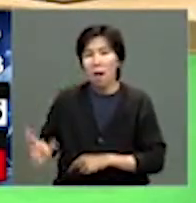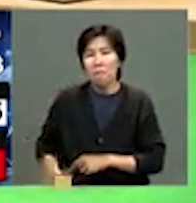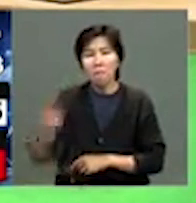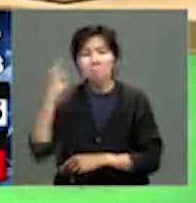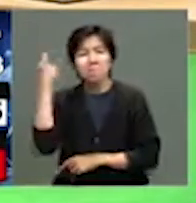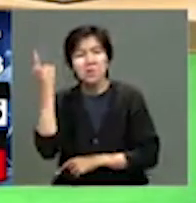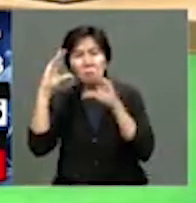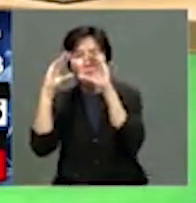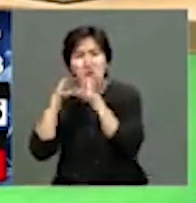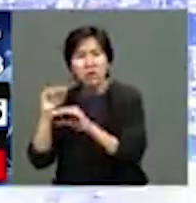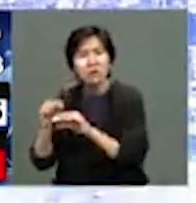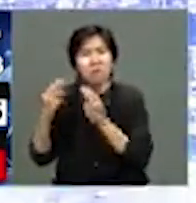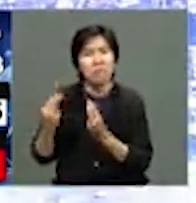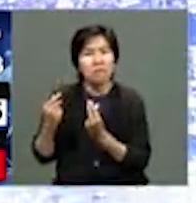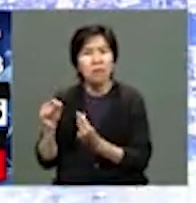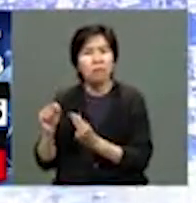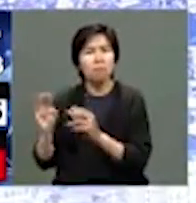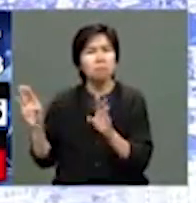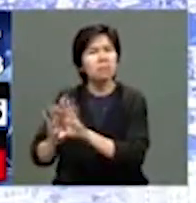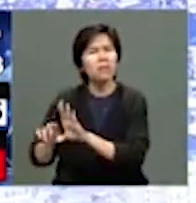อธิบายความแตกต่างหน่อยฮะการผ่อนปรนให้ดื่มเหล้าในร้านอาหารได้แต่ทำไมถึงยังไม่เปิดให้บริการในส่วนของผับบาร์คาราโอเกะครับกลับก็มี2ประเด็นนะครับประเด็นที่หนึ่งผับบาร์คาราโอเกะเนี่ยเป็นสถานที่ที่เราจัดกลุ่มไว้อยู่ที่มีความเสี่ยงสูงแล้วก็มีการรายงานก่อนหน้านี้มาก่อนแล้วนะครับว่ามีการกลุ่มก็น้องคนที่ติดเชื้อเป็นกลุ่มก้อนเยอะช่วงหนึ่งนะครับที่บอกว่าอยู่แถวทองหล่อของกรุงเทพฯก็เป็นเหตุของการที่มีบทพิสูจน์มาแล้วว่ามันเด่นอะมีความกลุ่มเสี่ยง